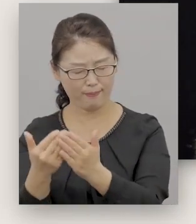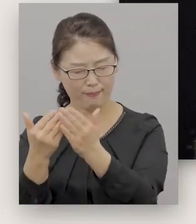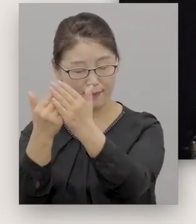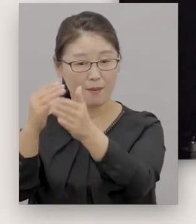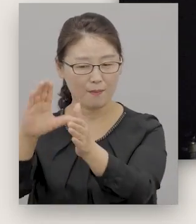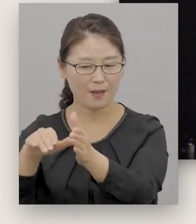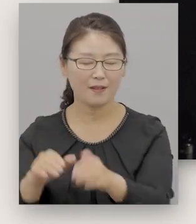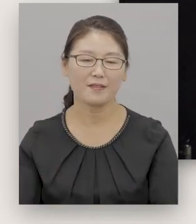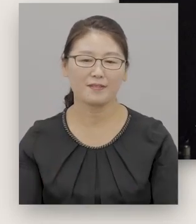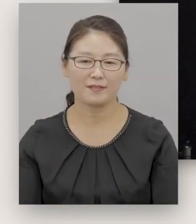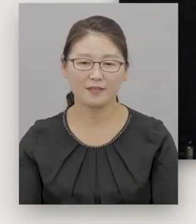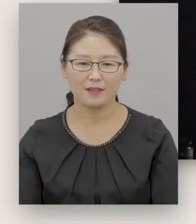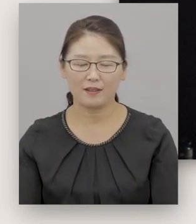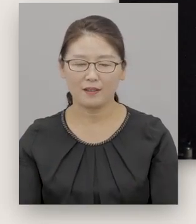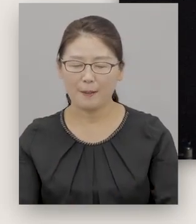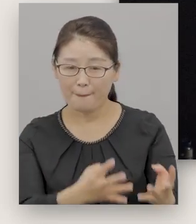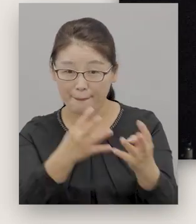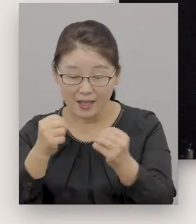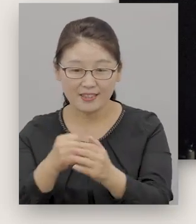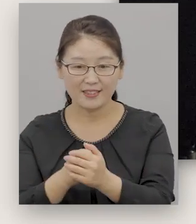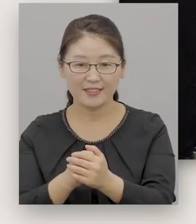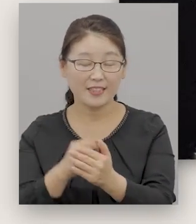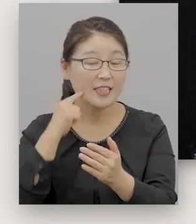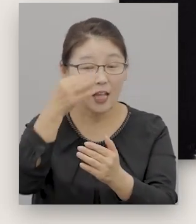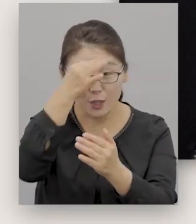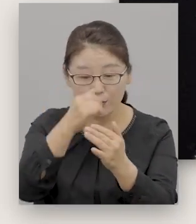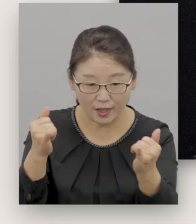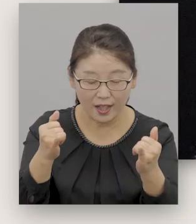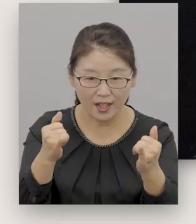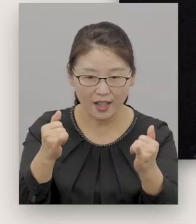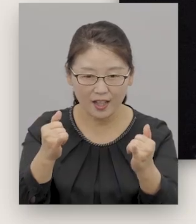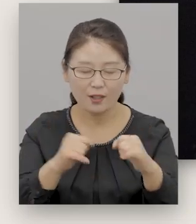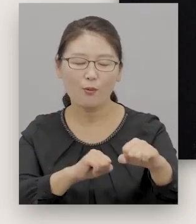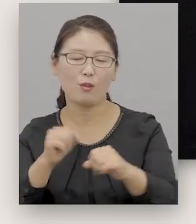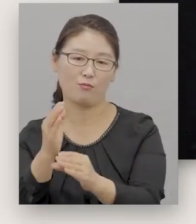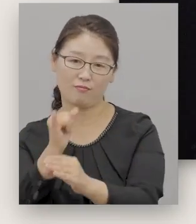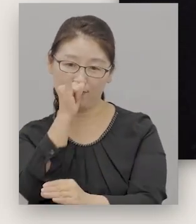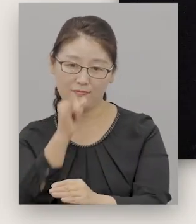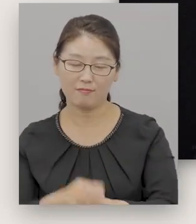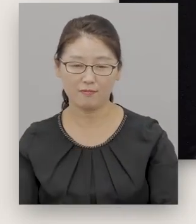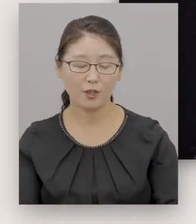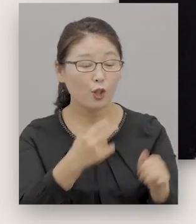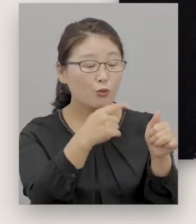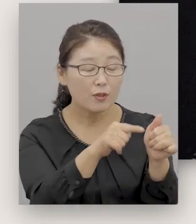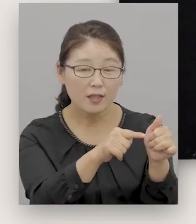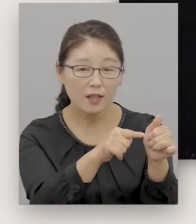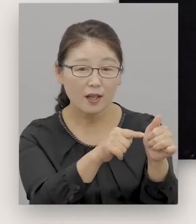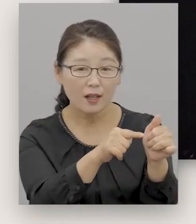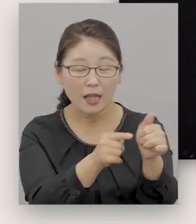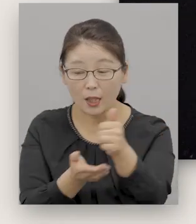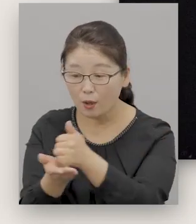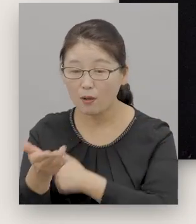도약하고 있었던 그런 시기였고, 다양한 작가들이 오브제를 베이스로 작업을 하고 있었습니다. 만약에 듀샹의